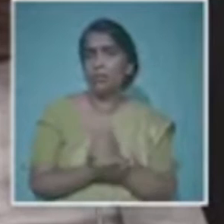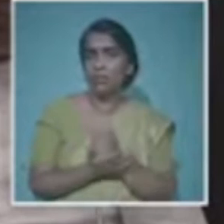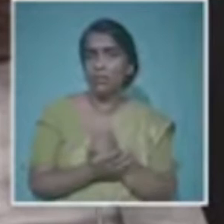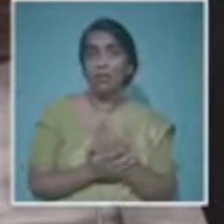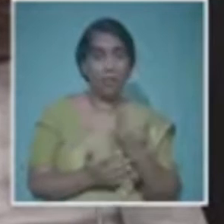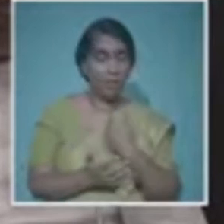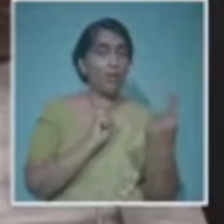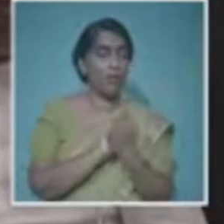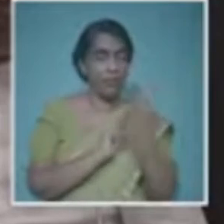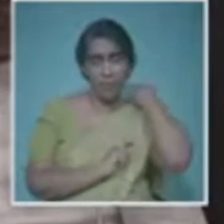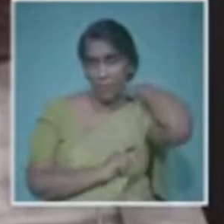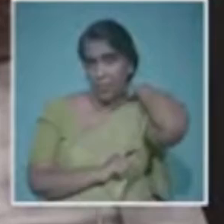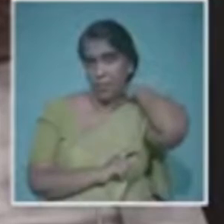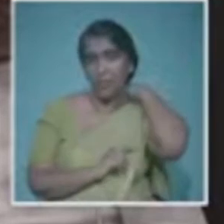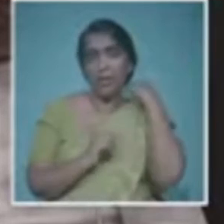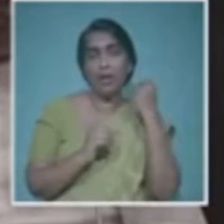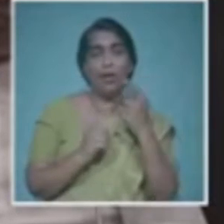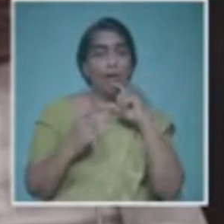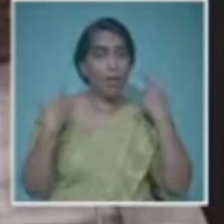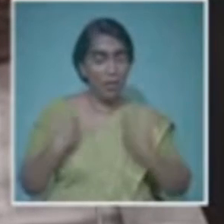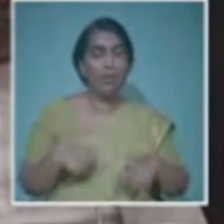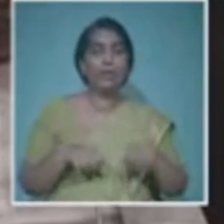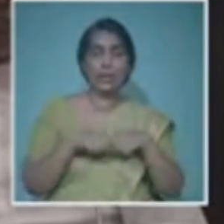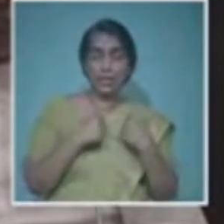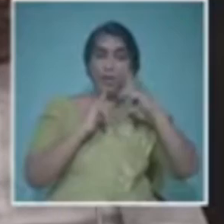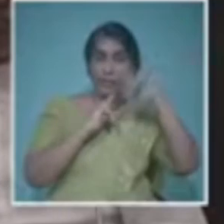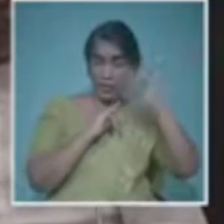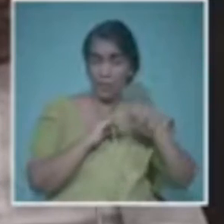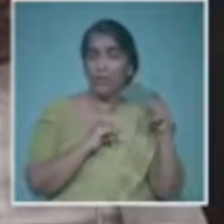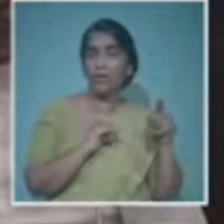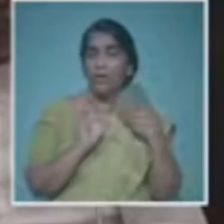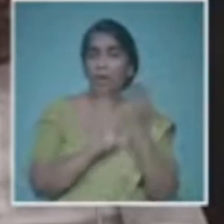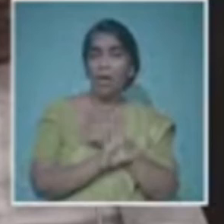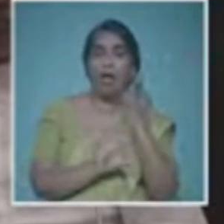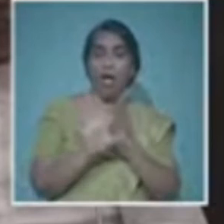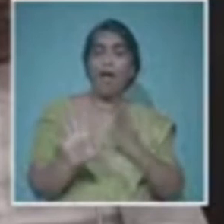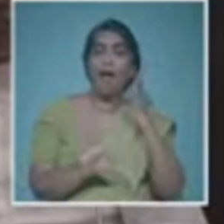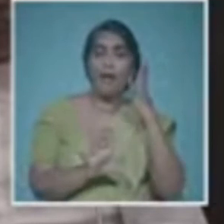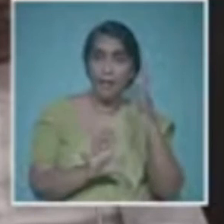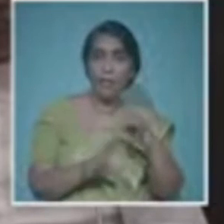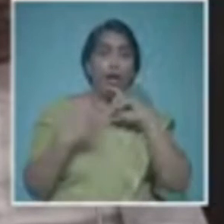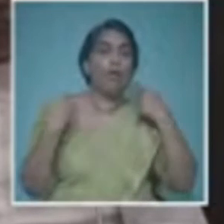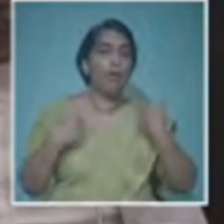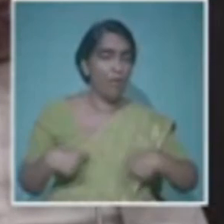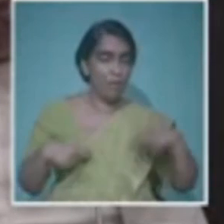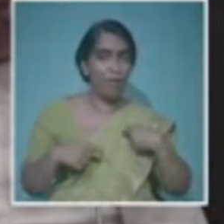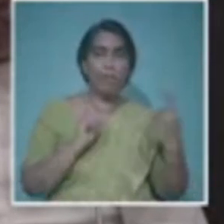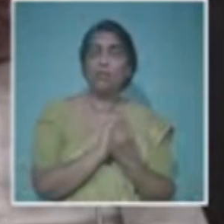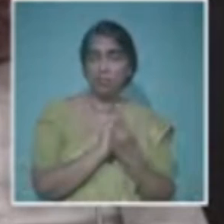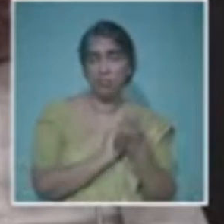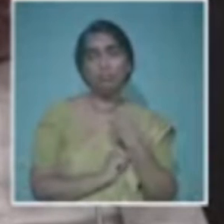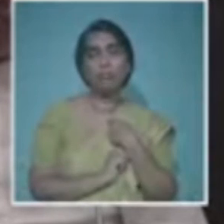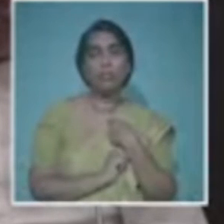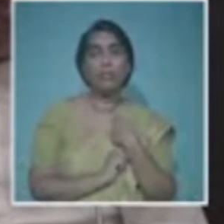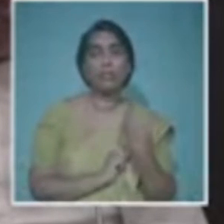මාව ඇවිල්ලා හම්බ වුණා නීති ශිෂ්‍ය සංගමය කොළඹ විශ්වවිද්‍යාලේ පහුගිය අවුරුදු 5ක ඉන්න ලෝයර්ස්ලා. ඒගොල්ලෝ ඇවිල්ලා හම්බ වෙලා කිව්වා,